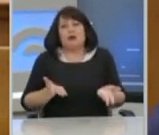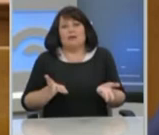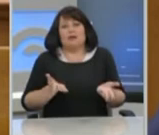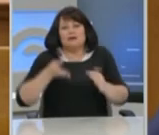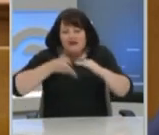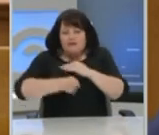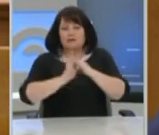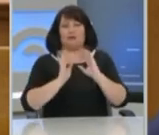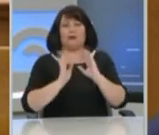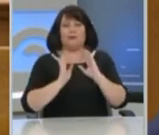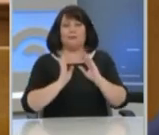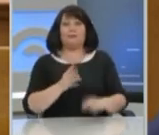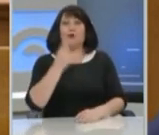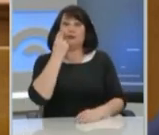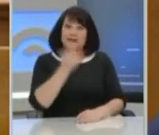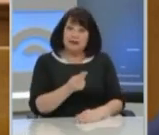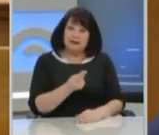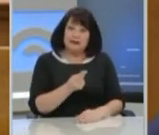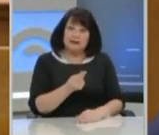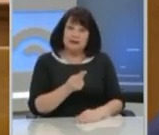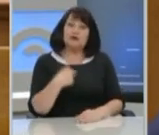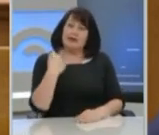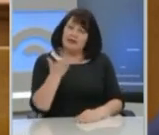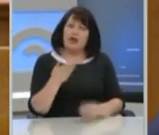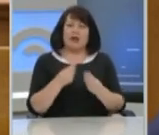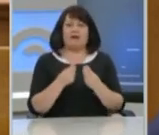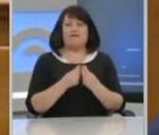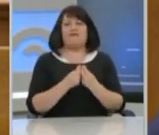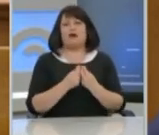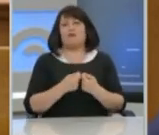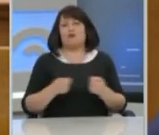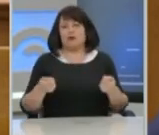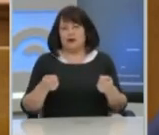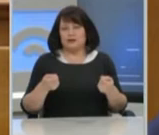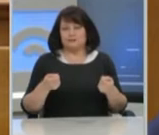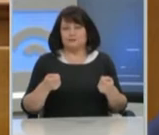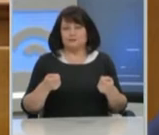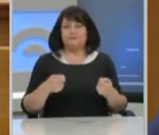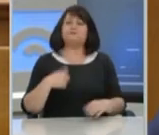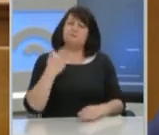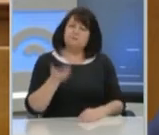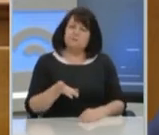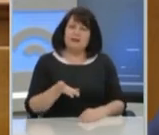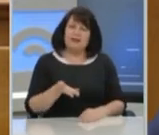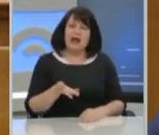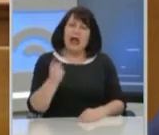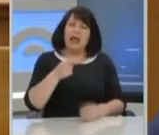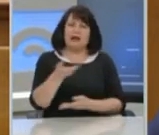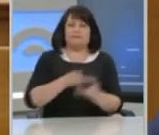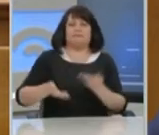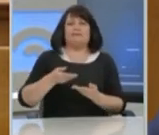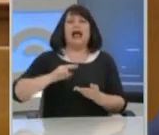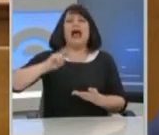όμως ότι θα εφαρμοστούν ότι θα έχουμε και αντίμετρα και ότι δεν